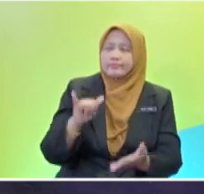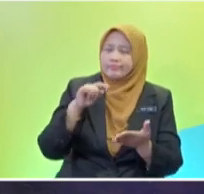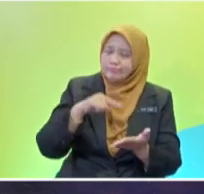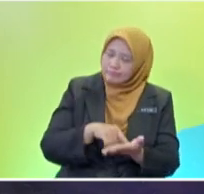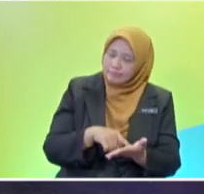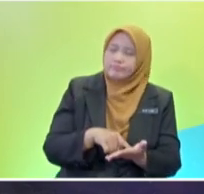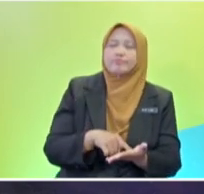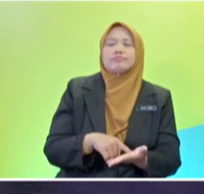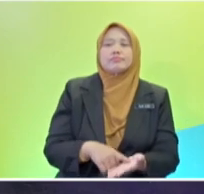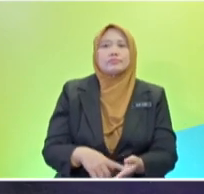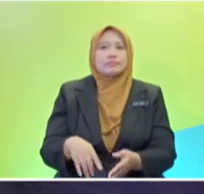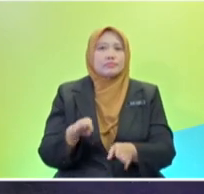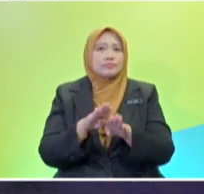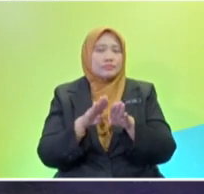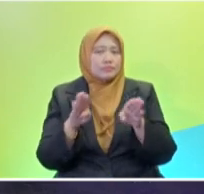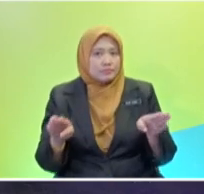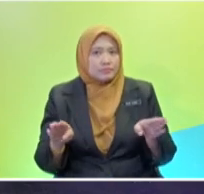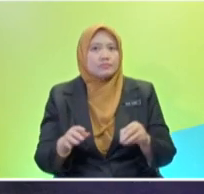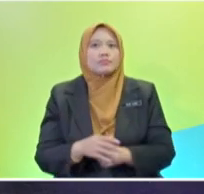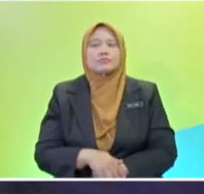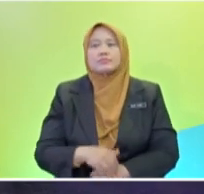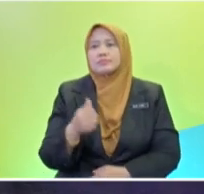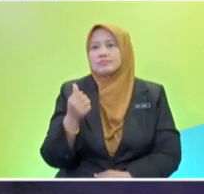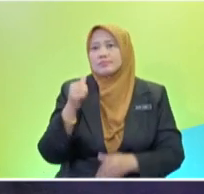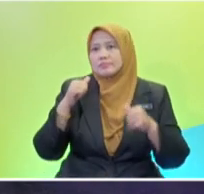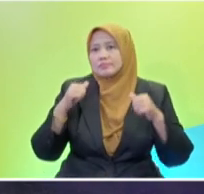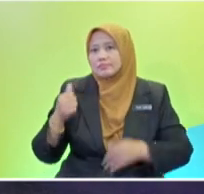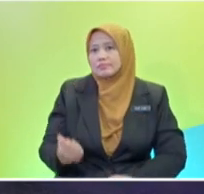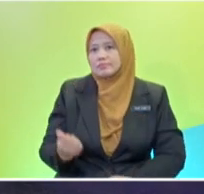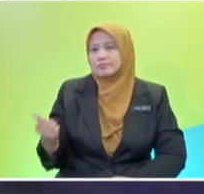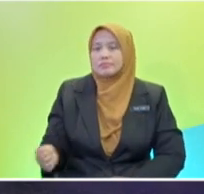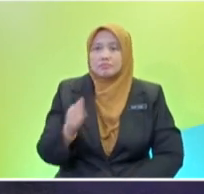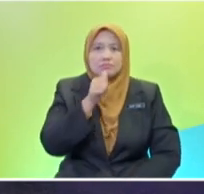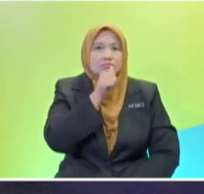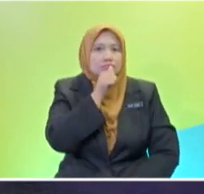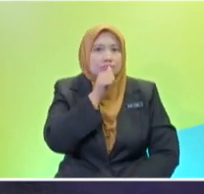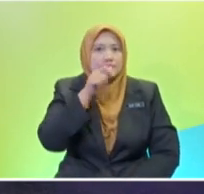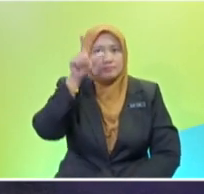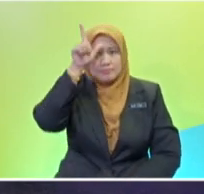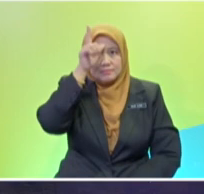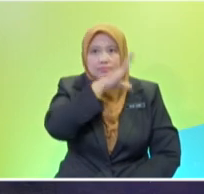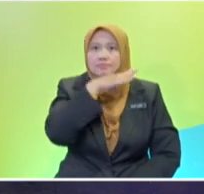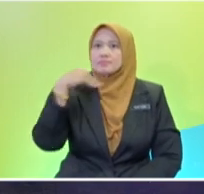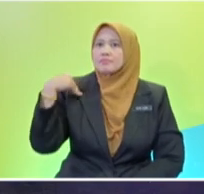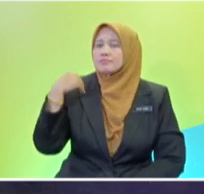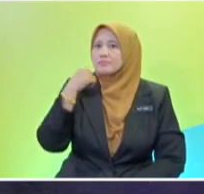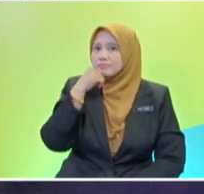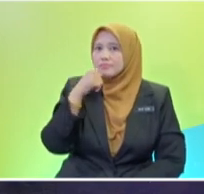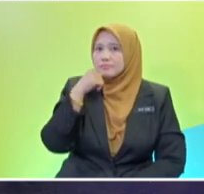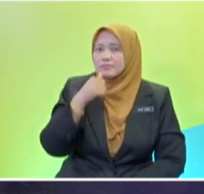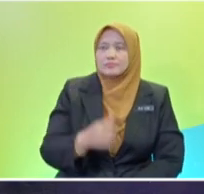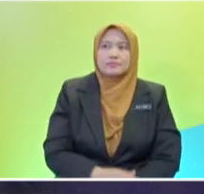Ivan dapat tahu bezelnya oke terima kasih mungkin sekarang ini bisa mendapatkan sedikit rumusan untuk topik kita yang